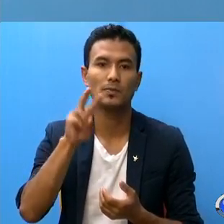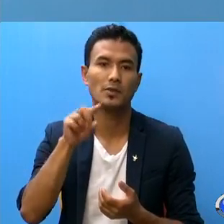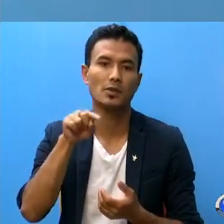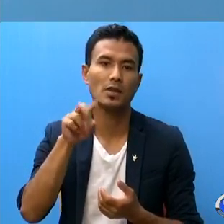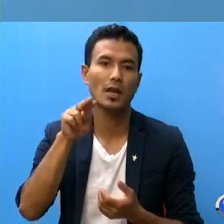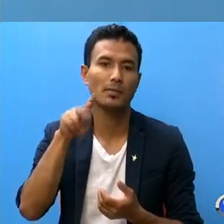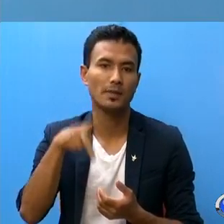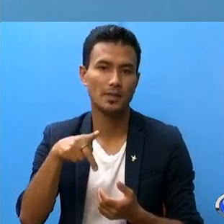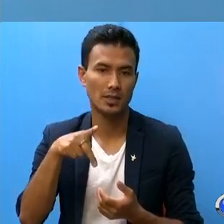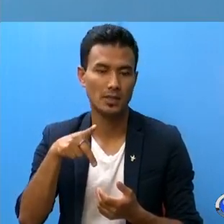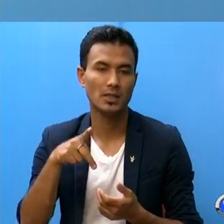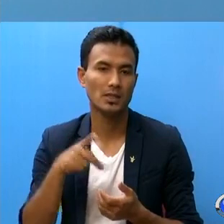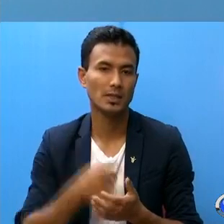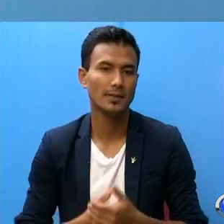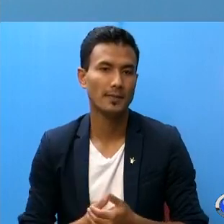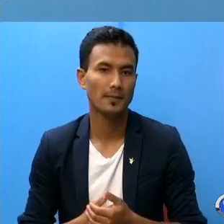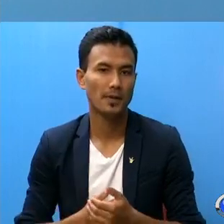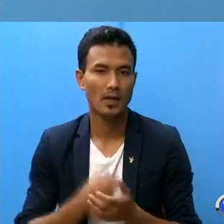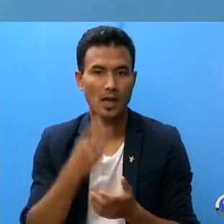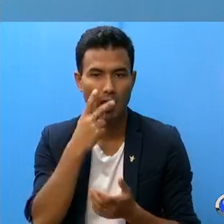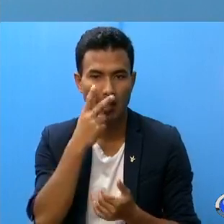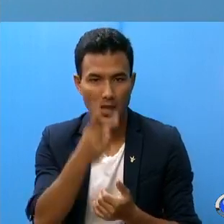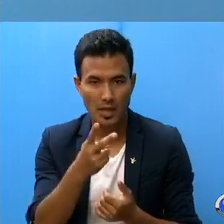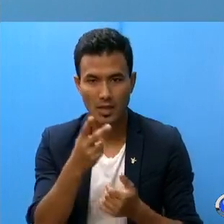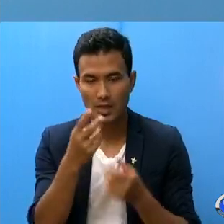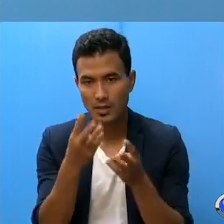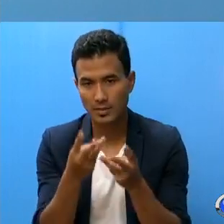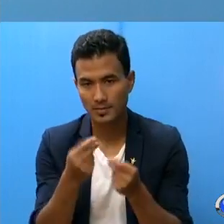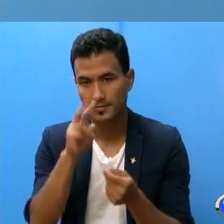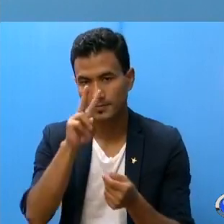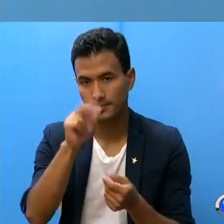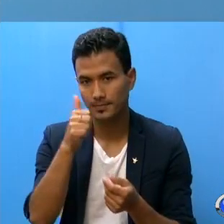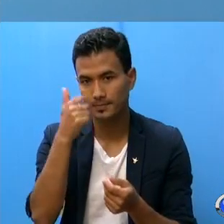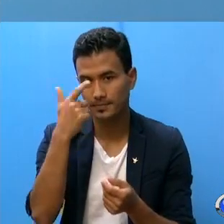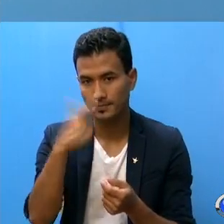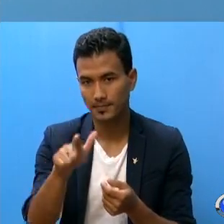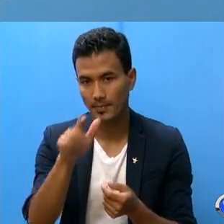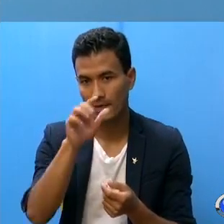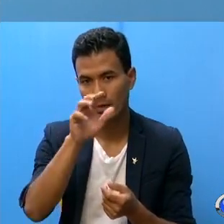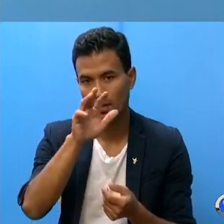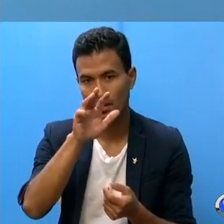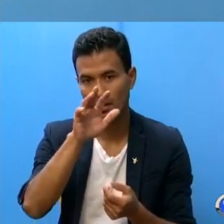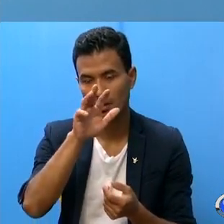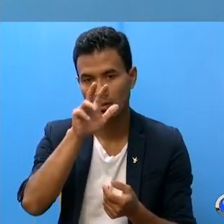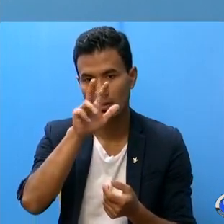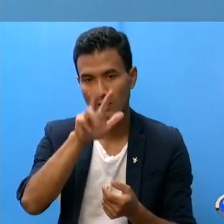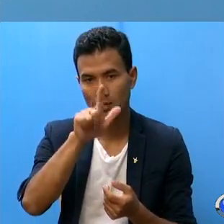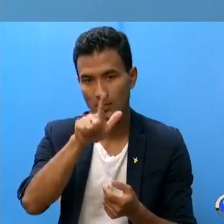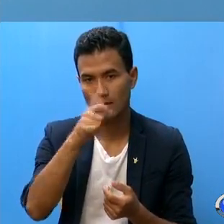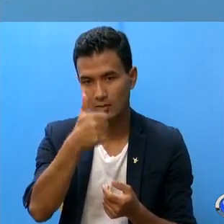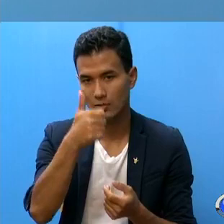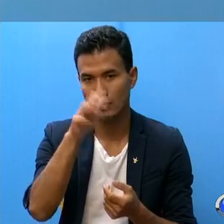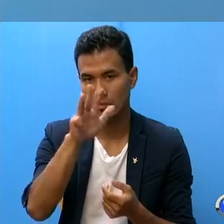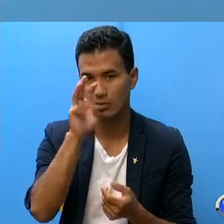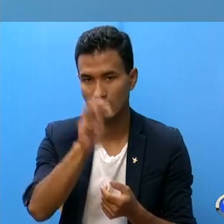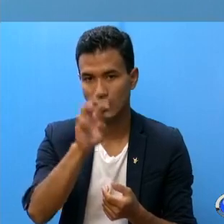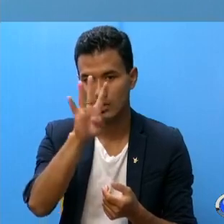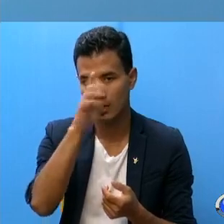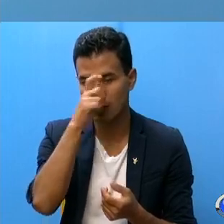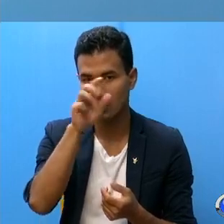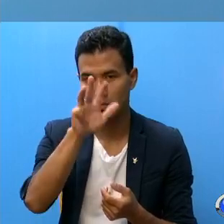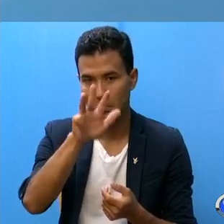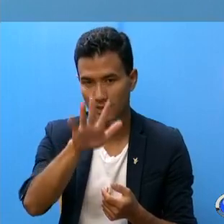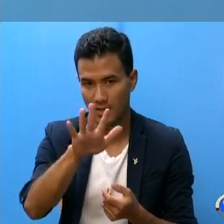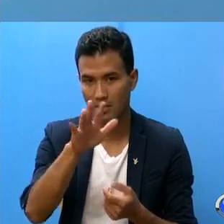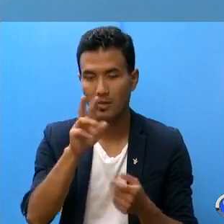मा यो हेरने संख्या 26,79,495 र